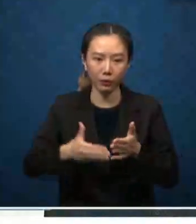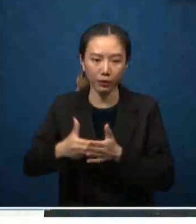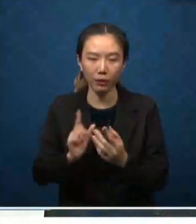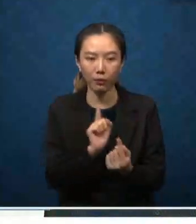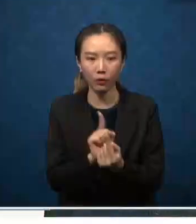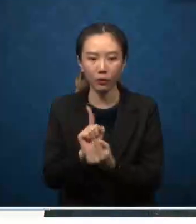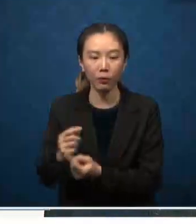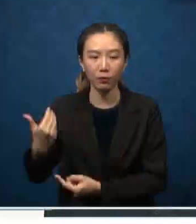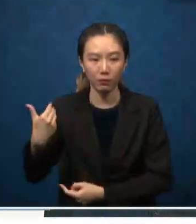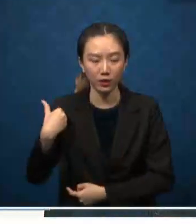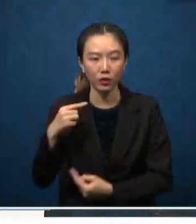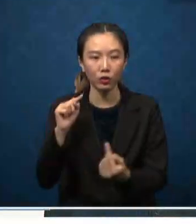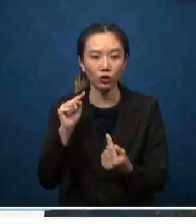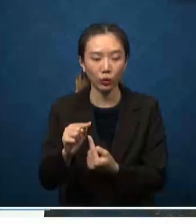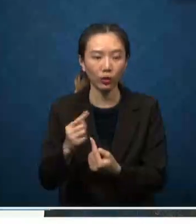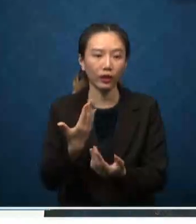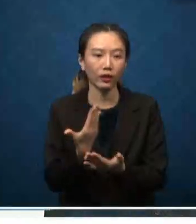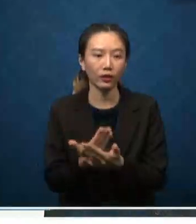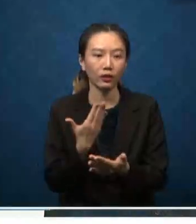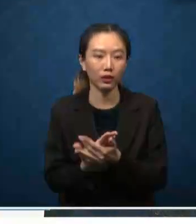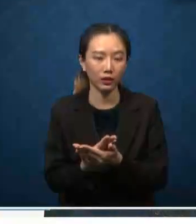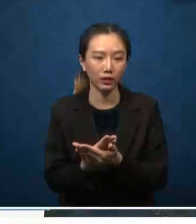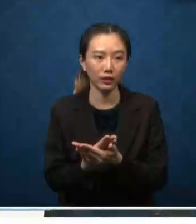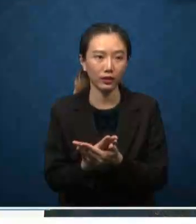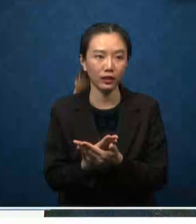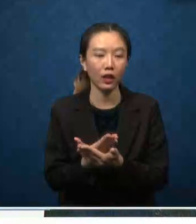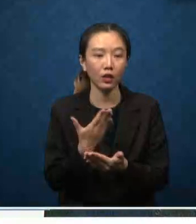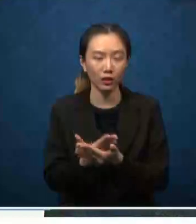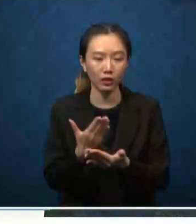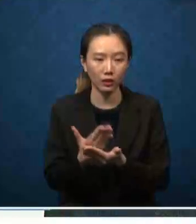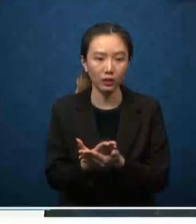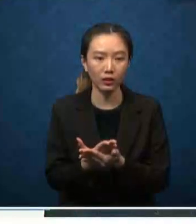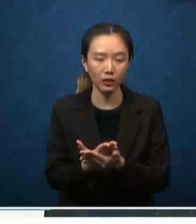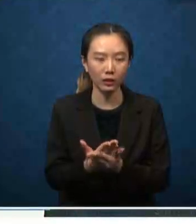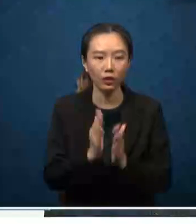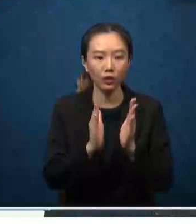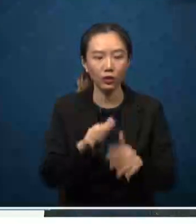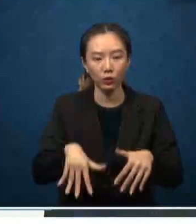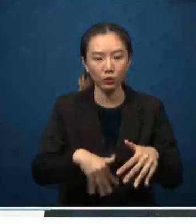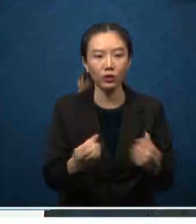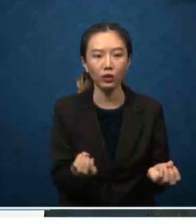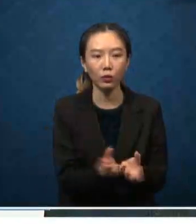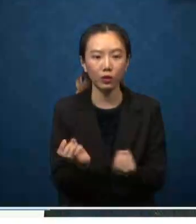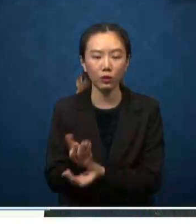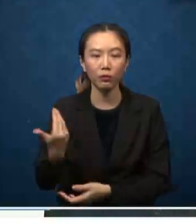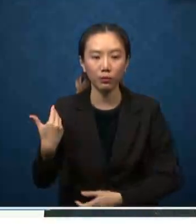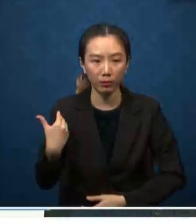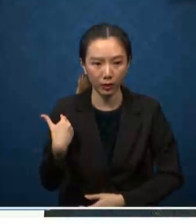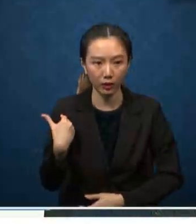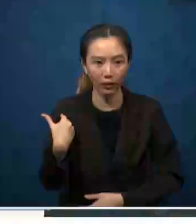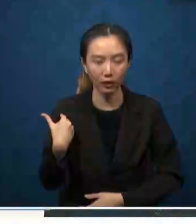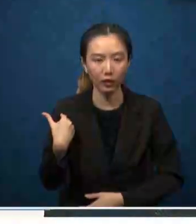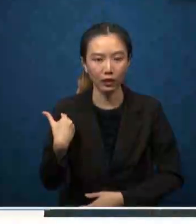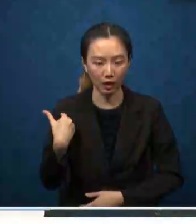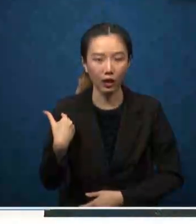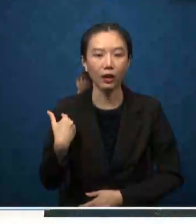องธุรกรรมทำการเงินที่เกี่ยวข้องกับผู้เสียหายหรือเหยื่อและก็สถาบันการเงินมา